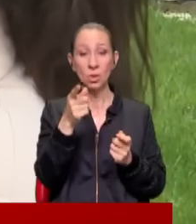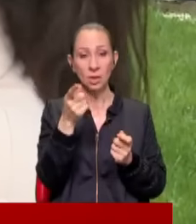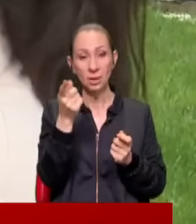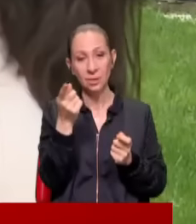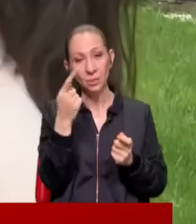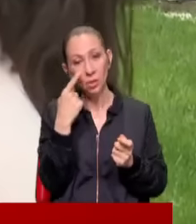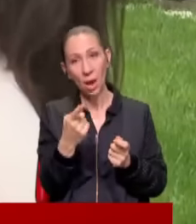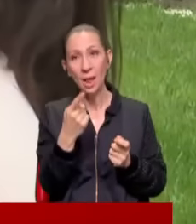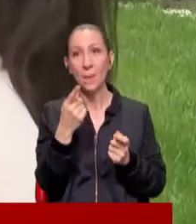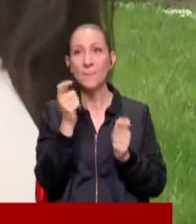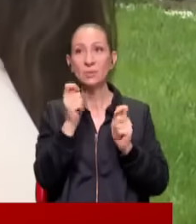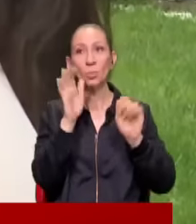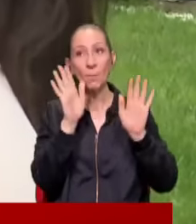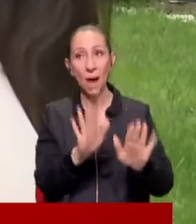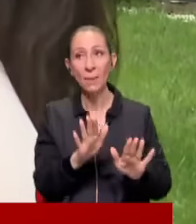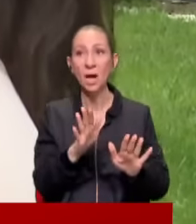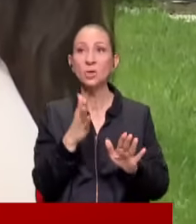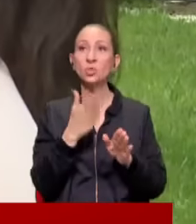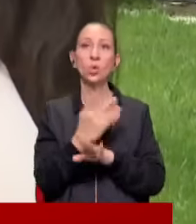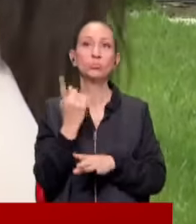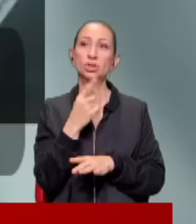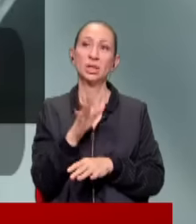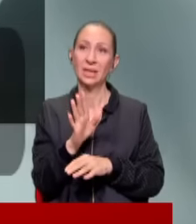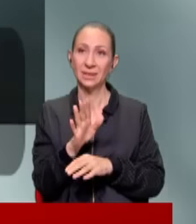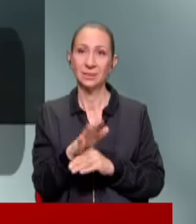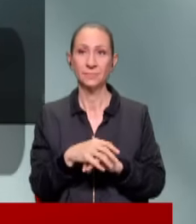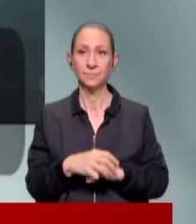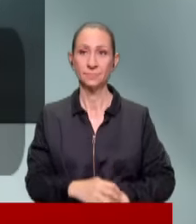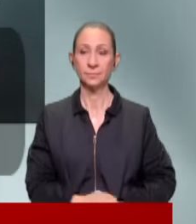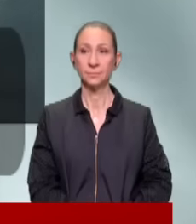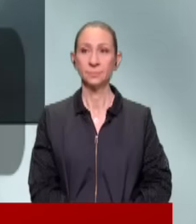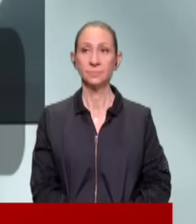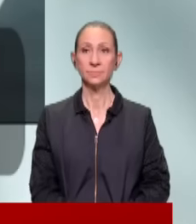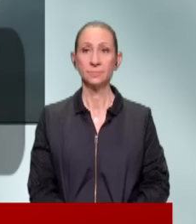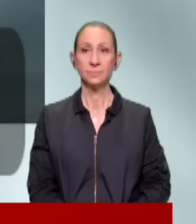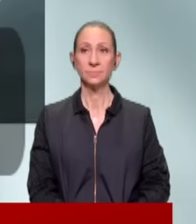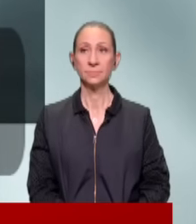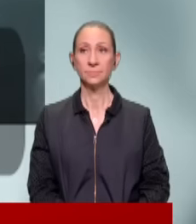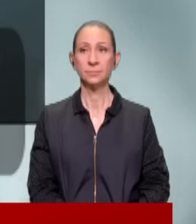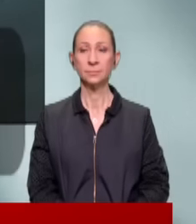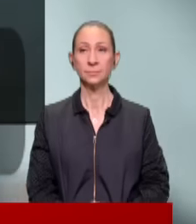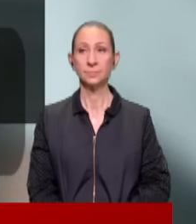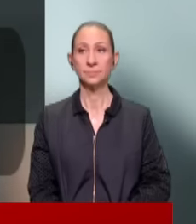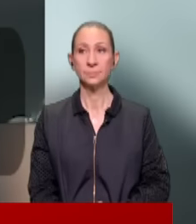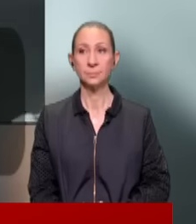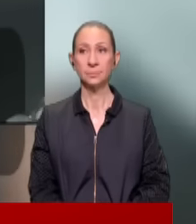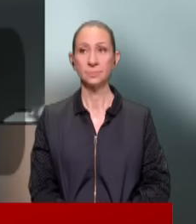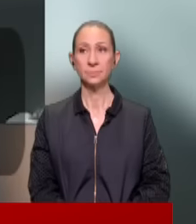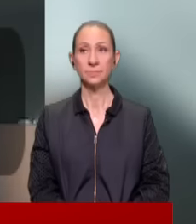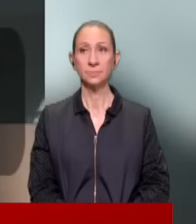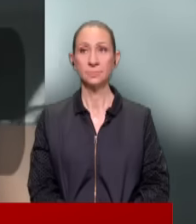miktardaki bir şeye mahkum etmek aslında çok doğru bir şey değil. Sayın Bakan Bey, bir ara zam beklenir mi?